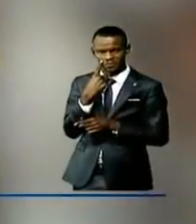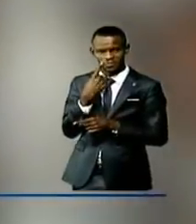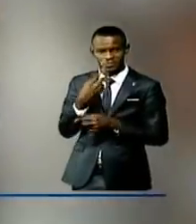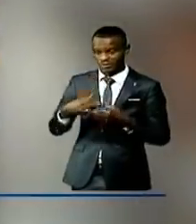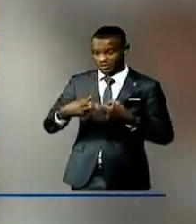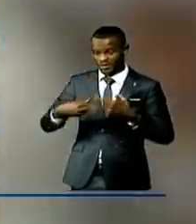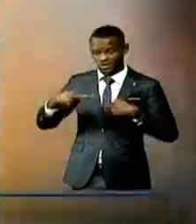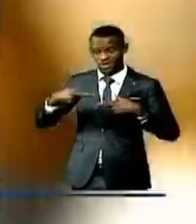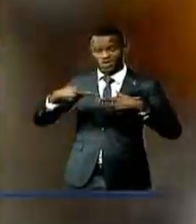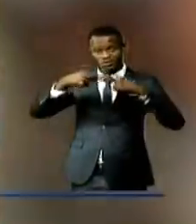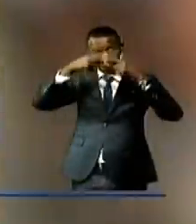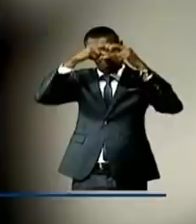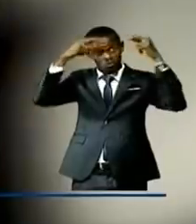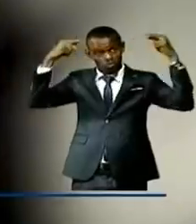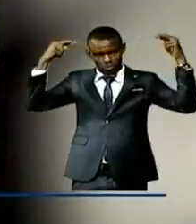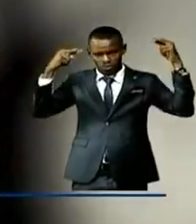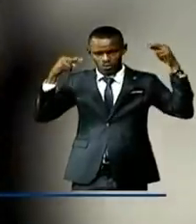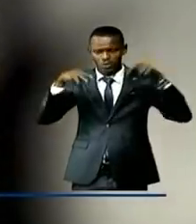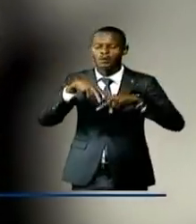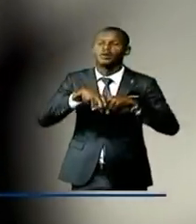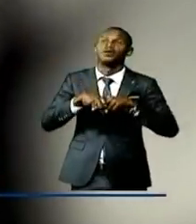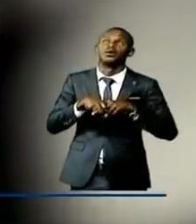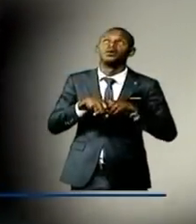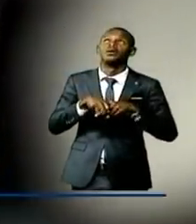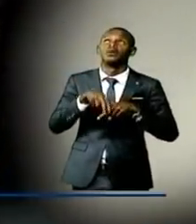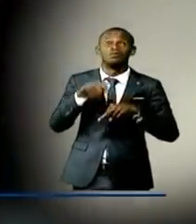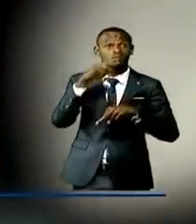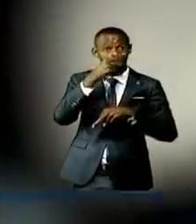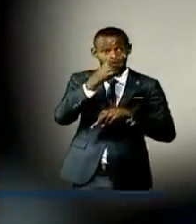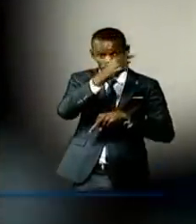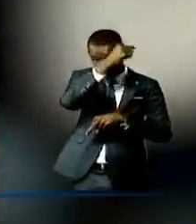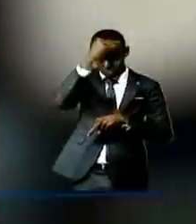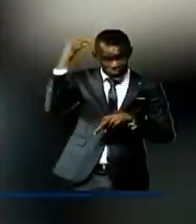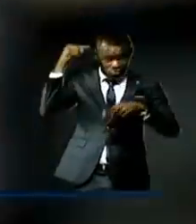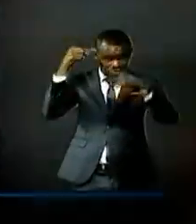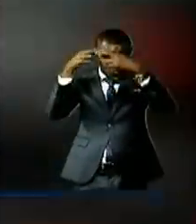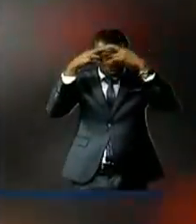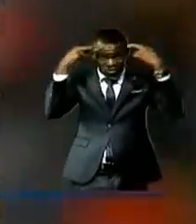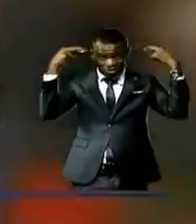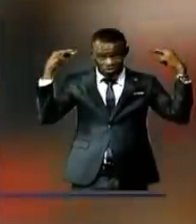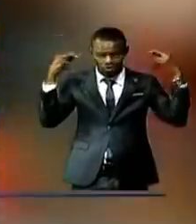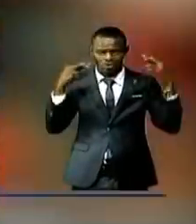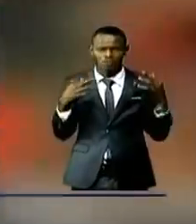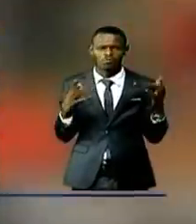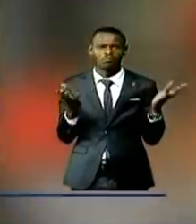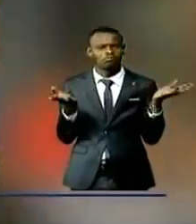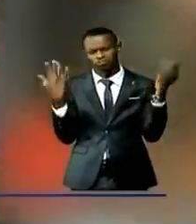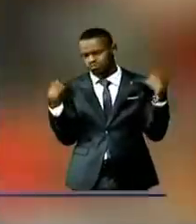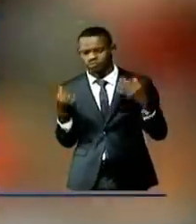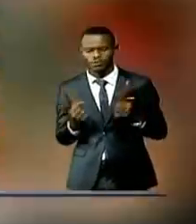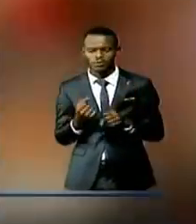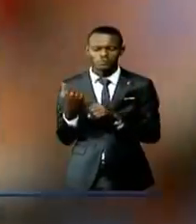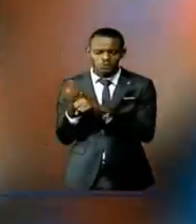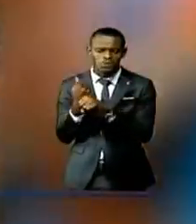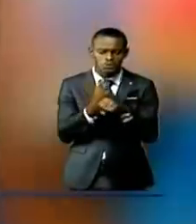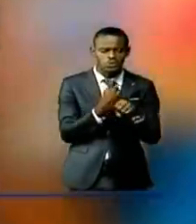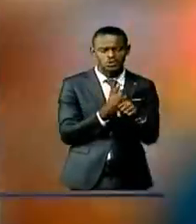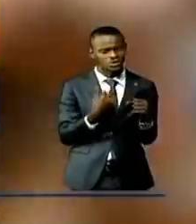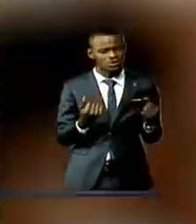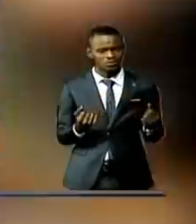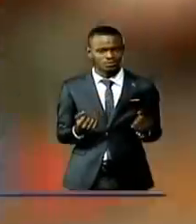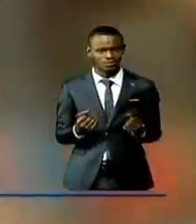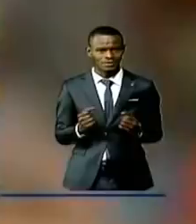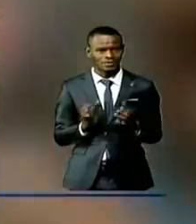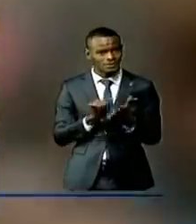au-dessus des têtes des occupants. Il suffit d'une coupure de la ligne ou soit un automobiliste perd le contrôle